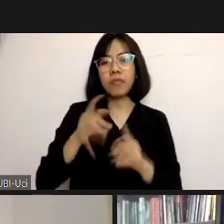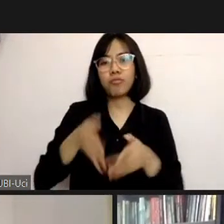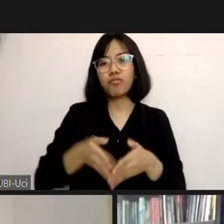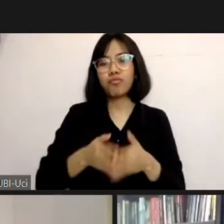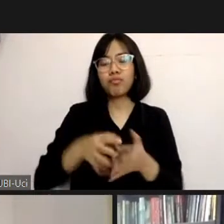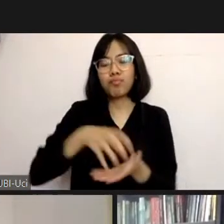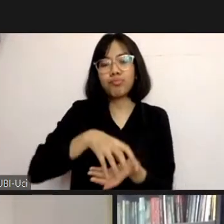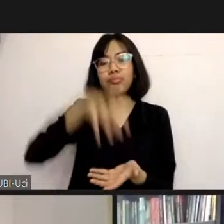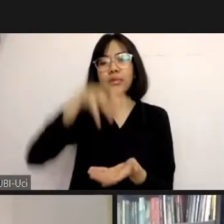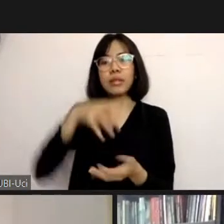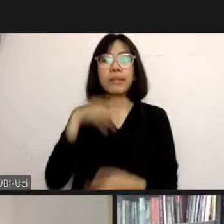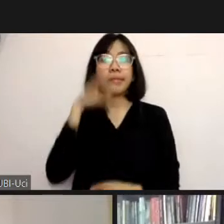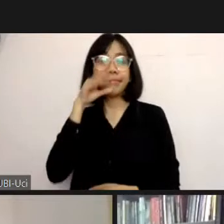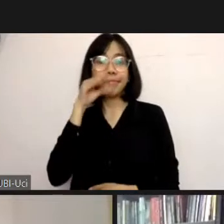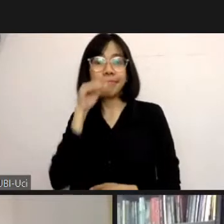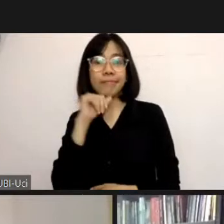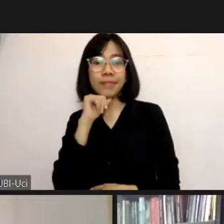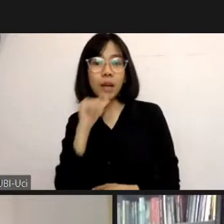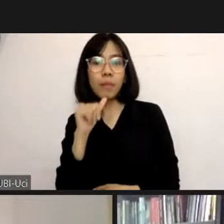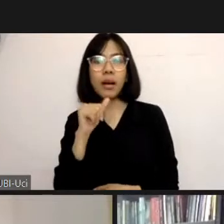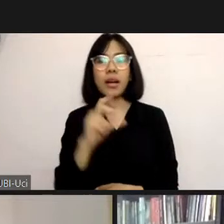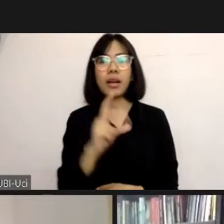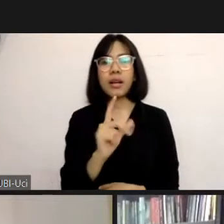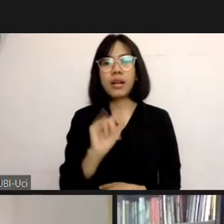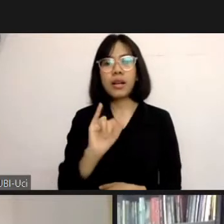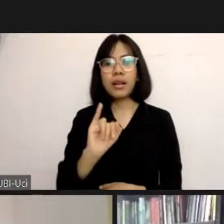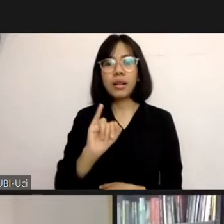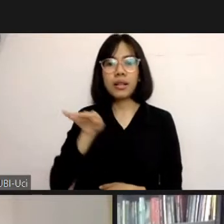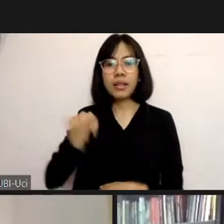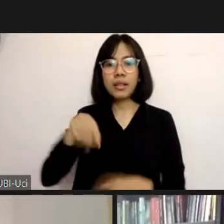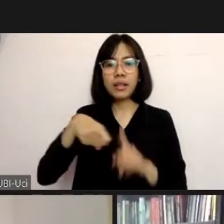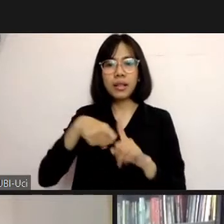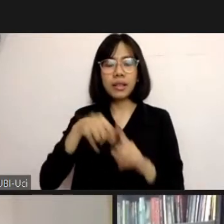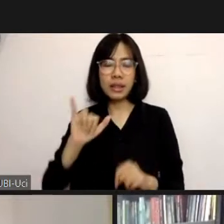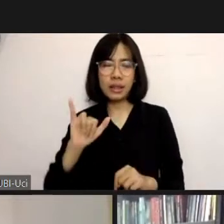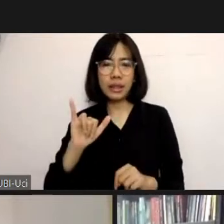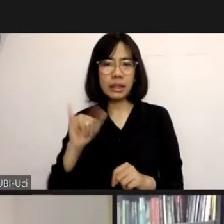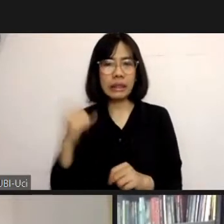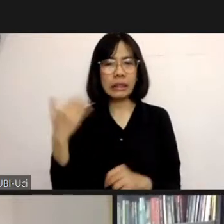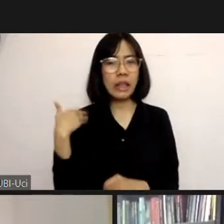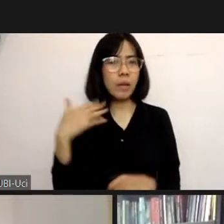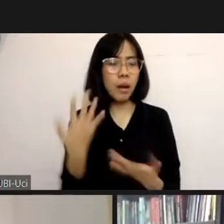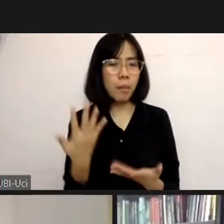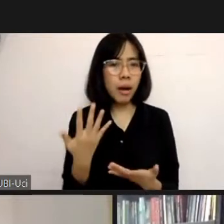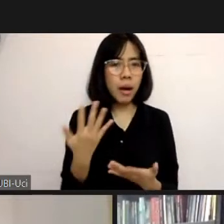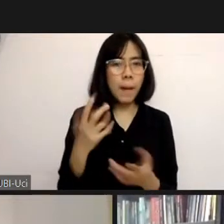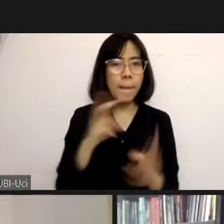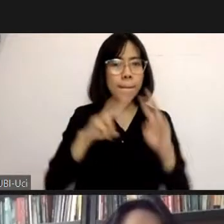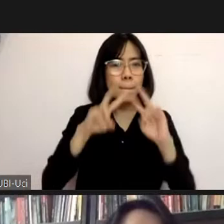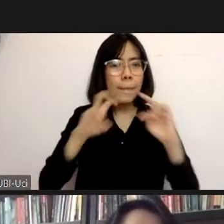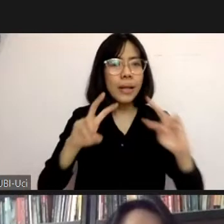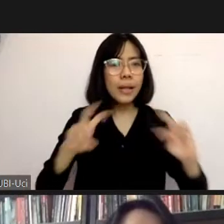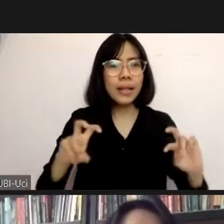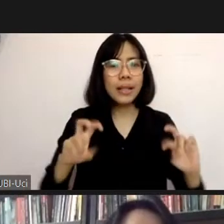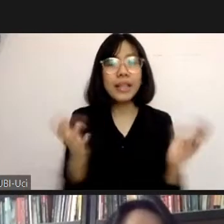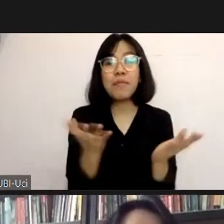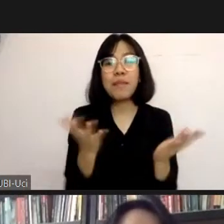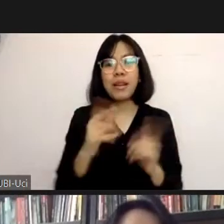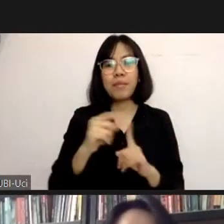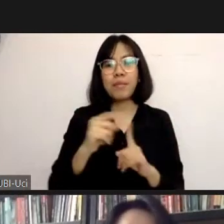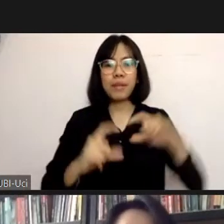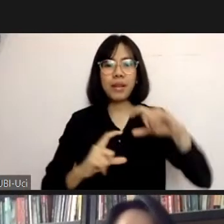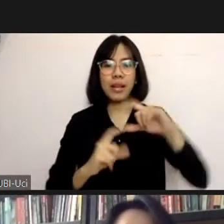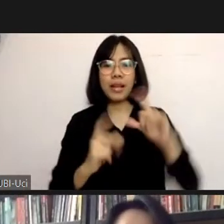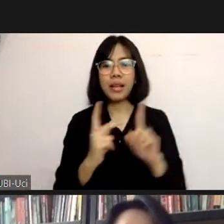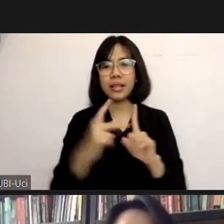Rizky Argama, peneliti di Pusat Studi Hukum dan Kebijakan Indonesia yang akan memandu diskusi kita hari ini. Diskusi kita kali